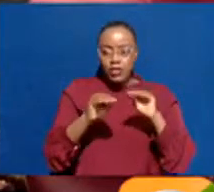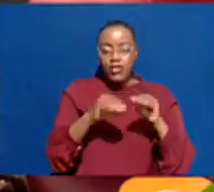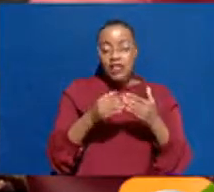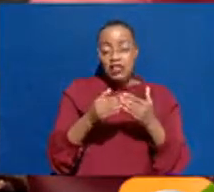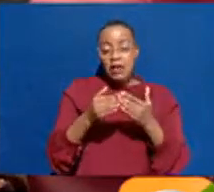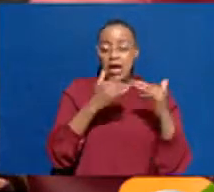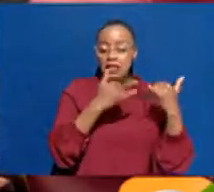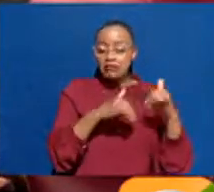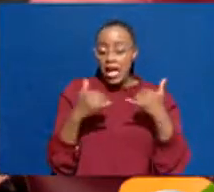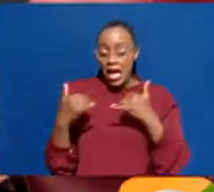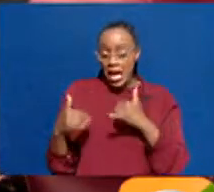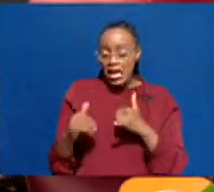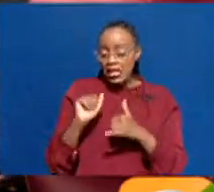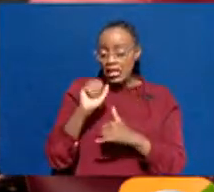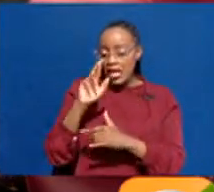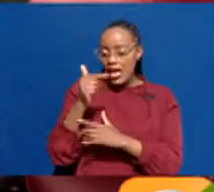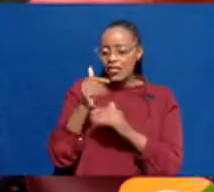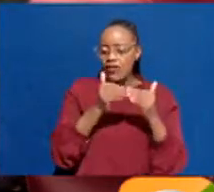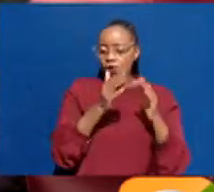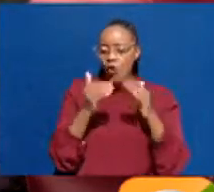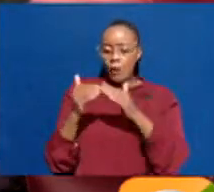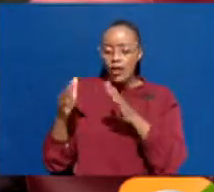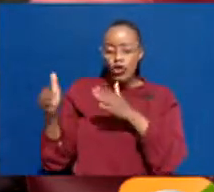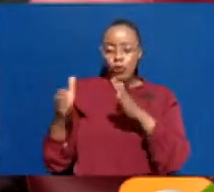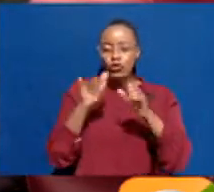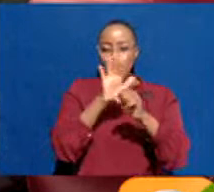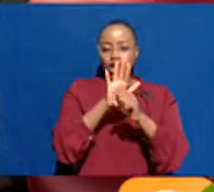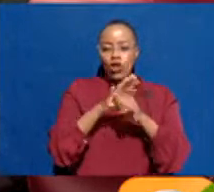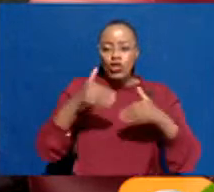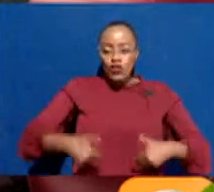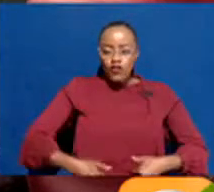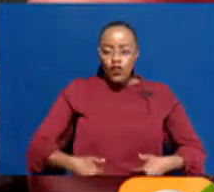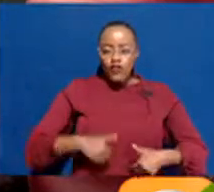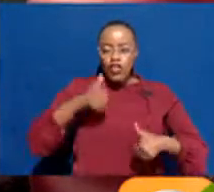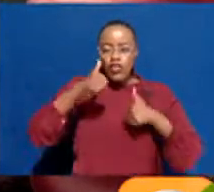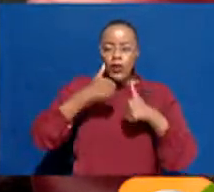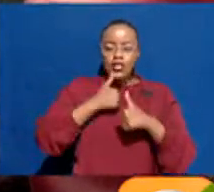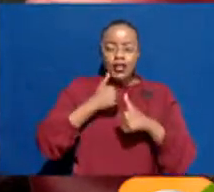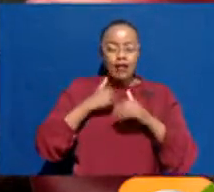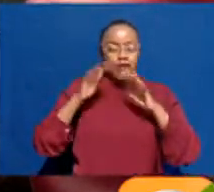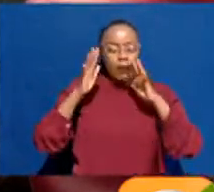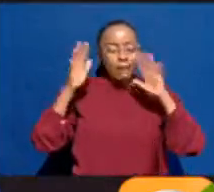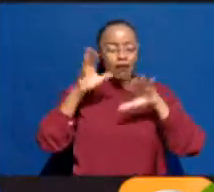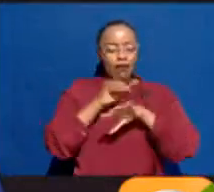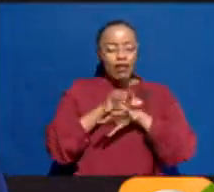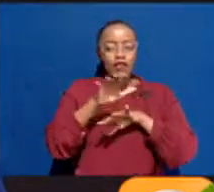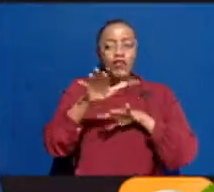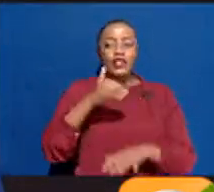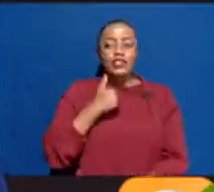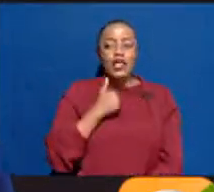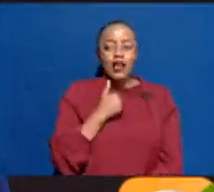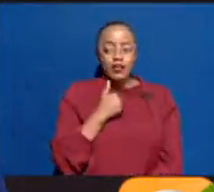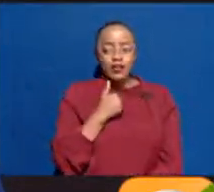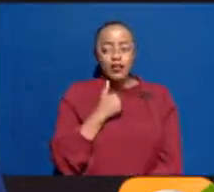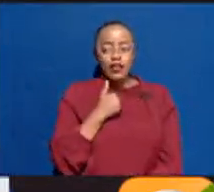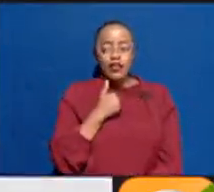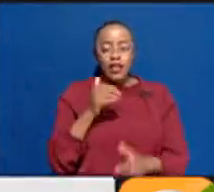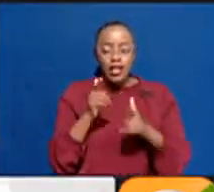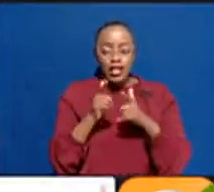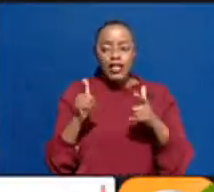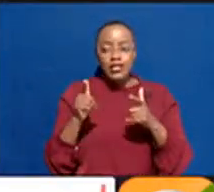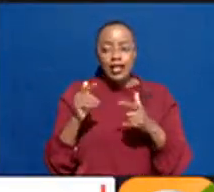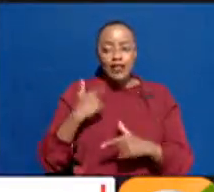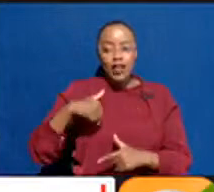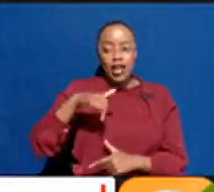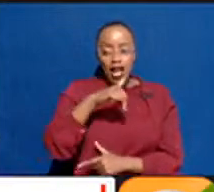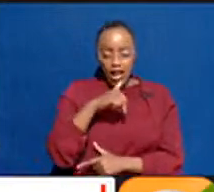wa sanaa ulifungua milango kwa maelfu ya vijana na ambaye alikuwa na ushawishi mkubwa. Let us not